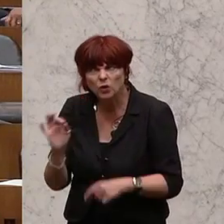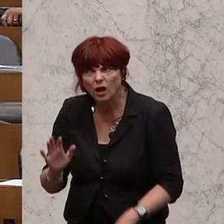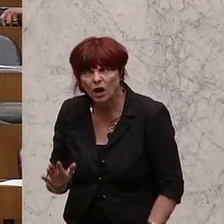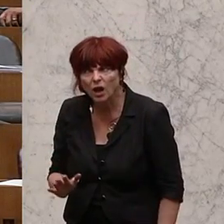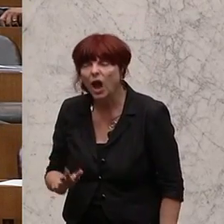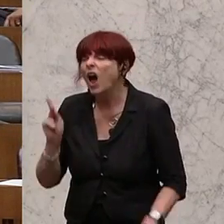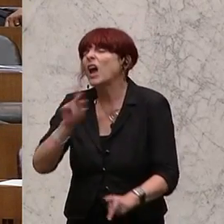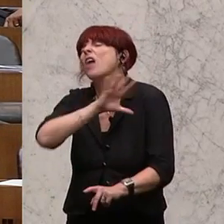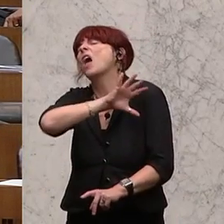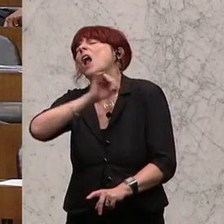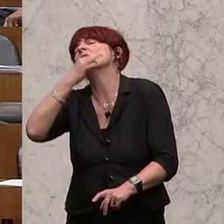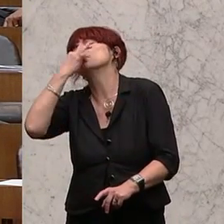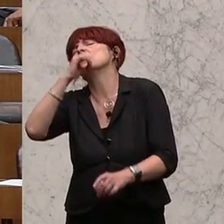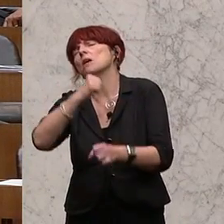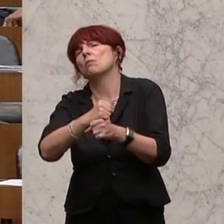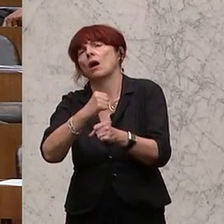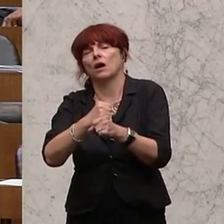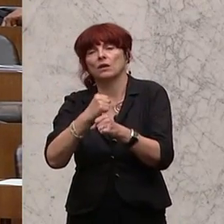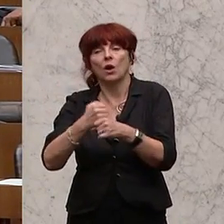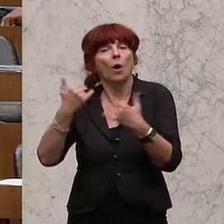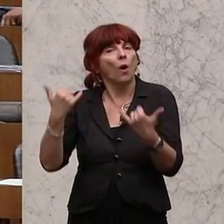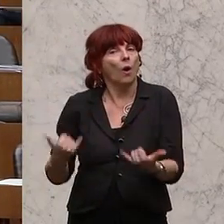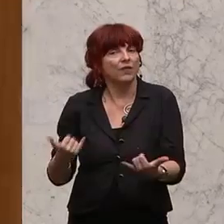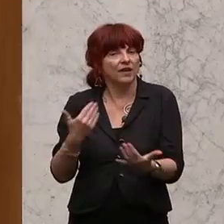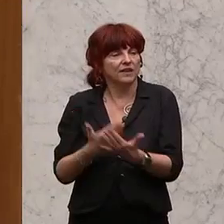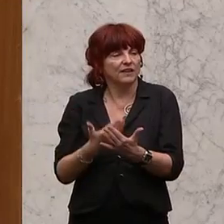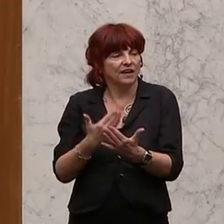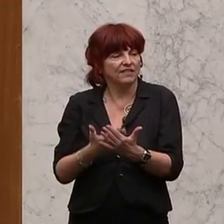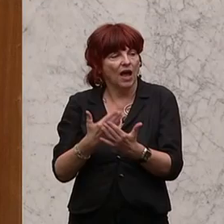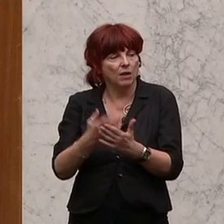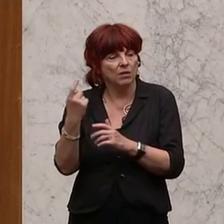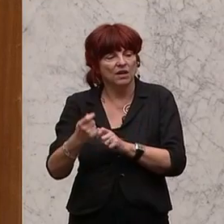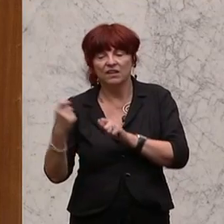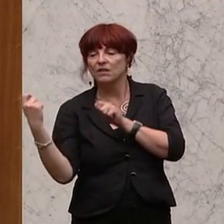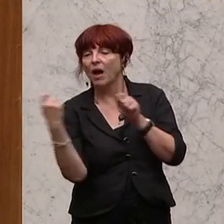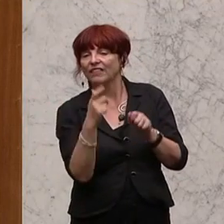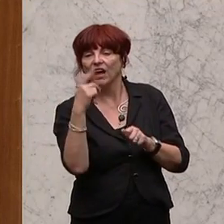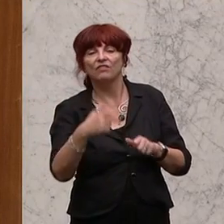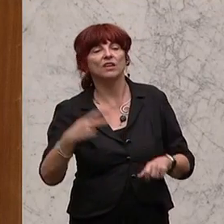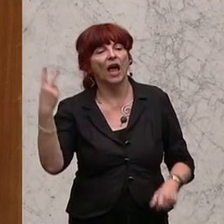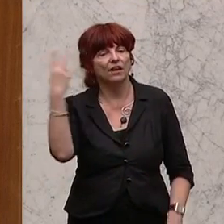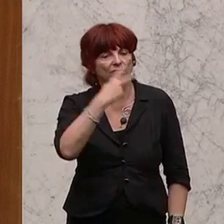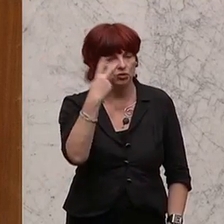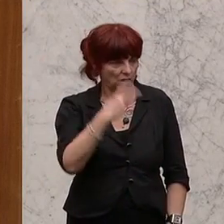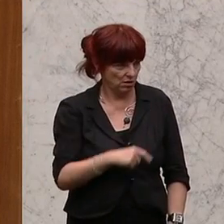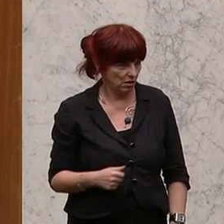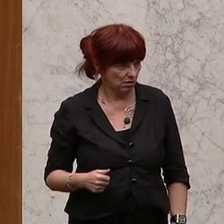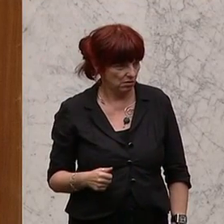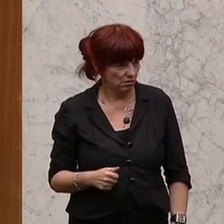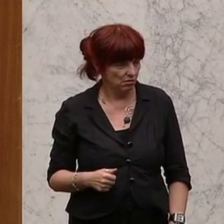alles besser machen wird. Also werden Sie heute hier diesem Antrag zustimmen, weil Sie werden doch nicht allen